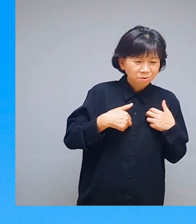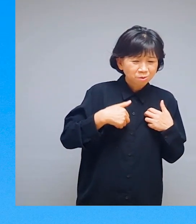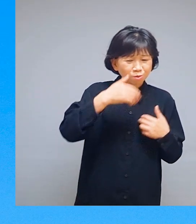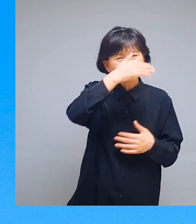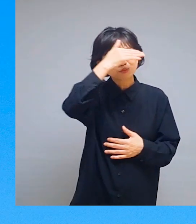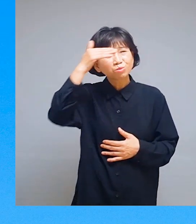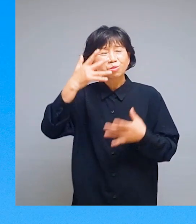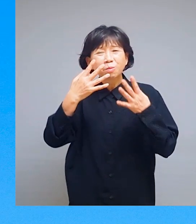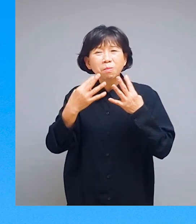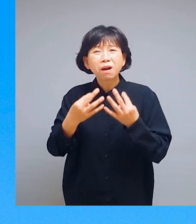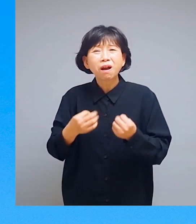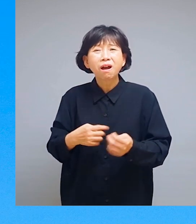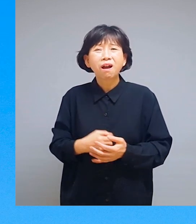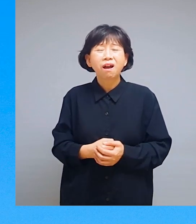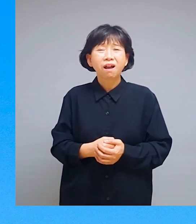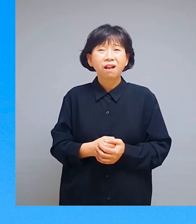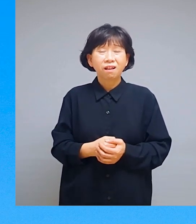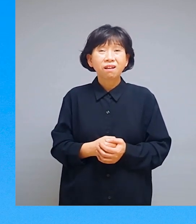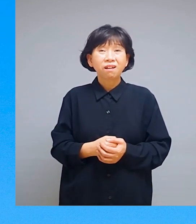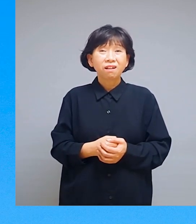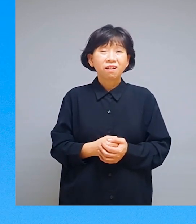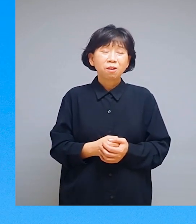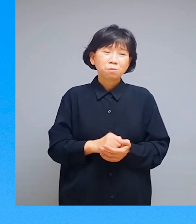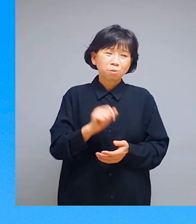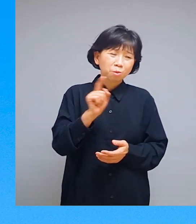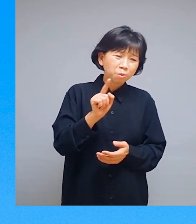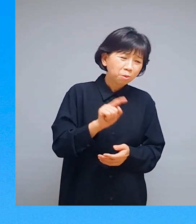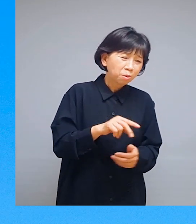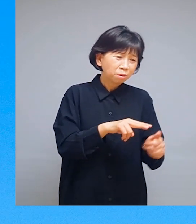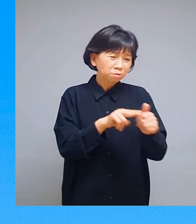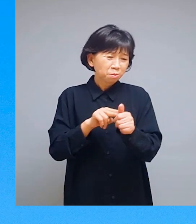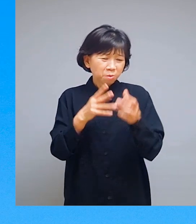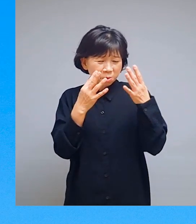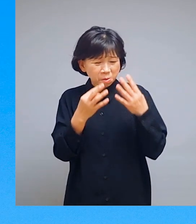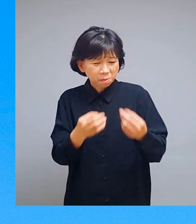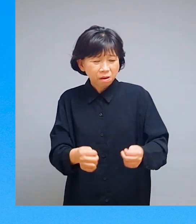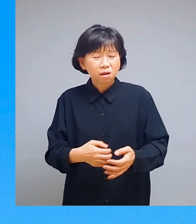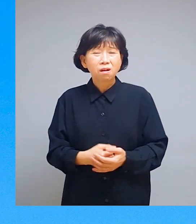봐야 될 것도 있는 것 같아요. 들어야 될 것도 있는 것 같아요.